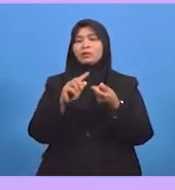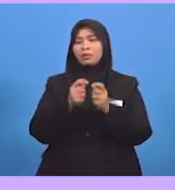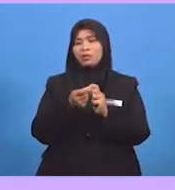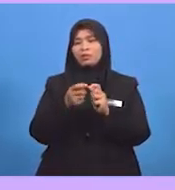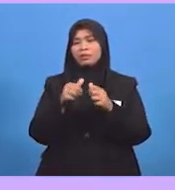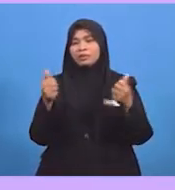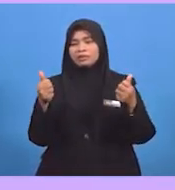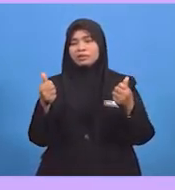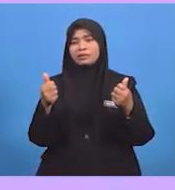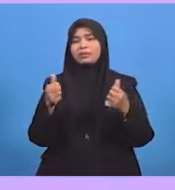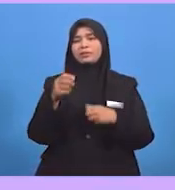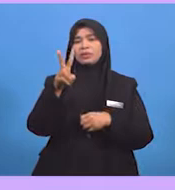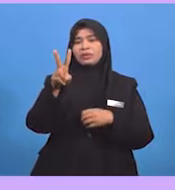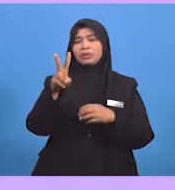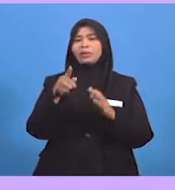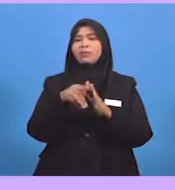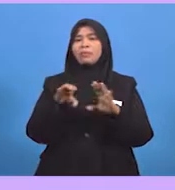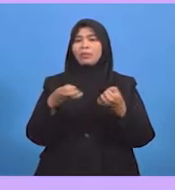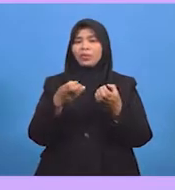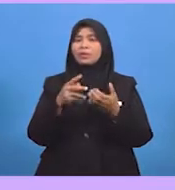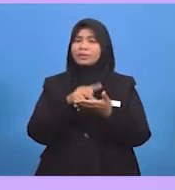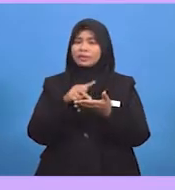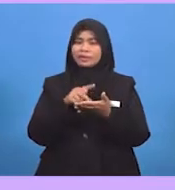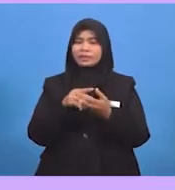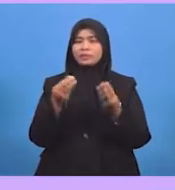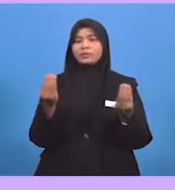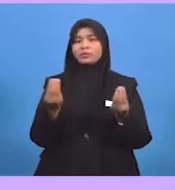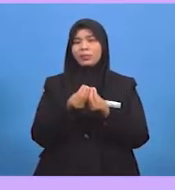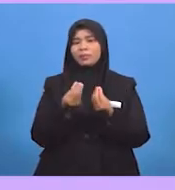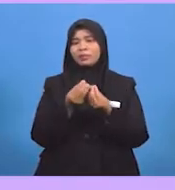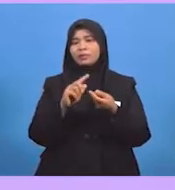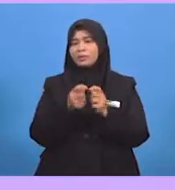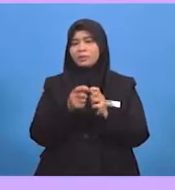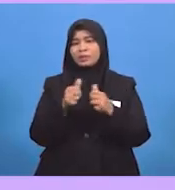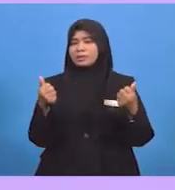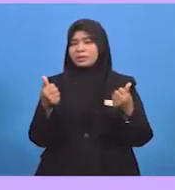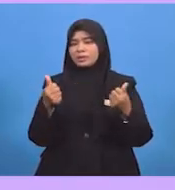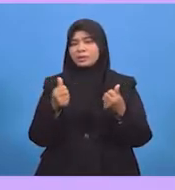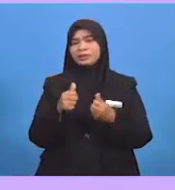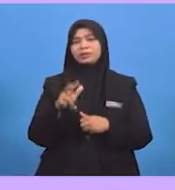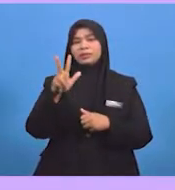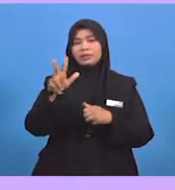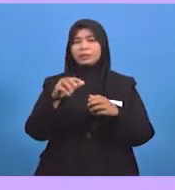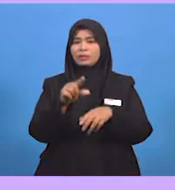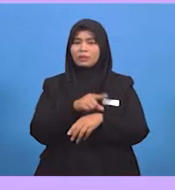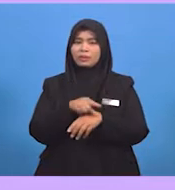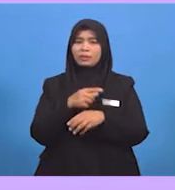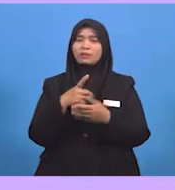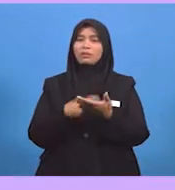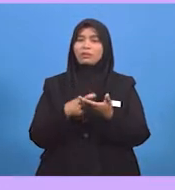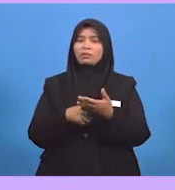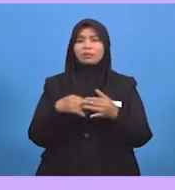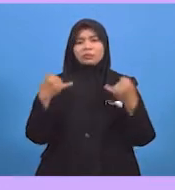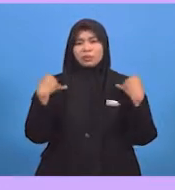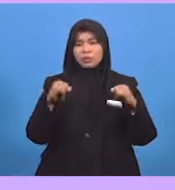asing. Yang kedua, membuat pengiraan kadar pertukaran asing. Yang ketiga, menggunakan harga jualan